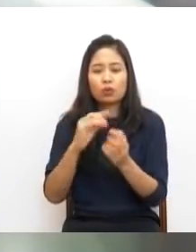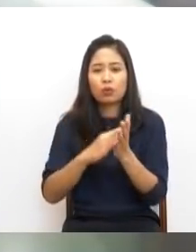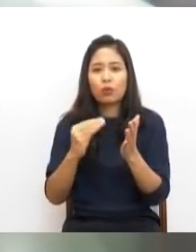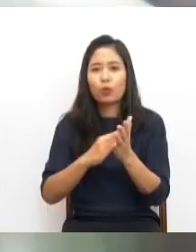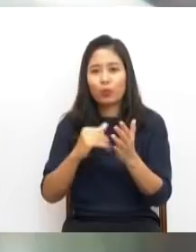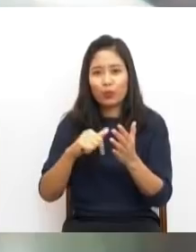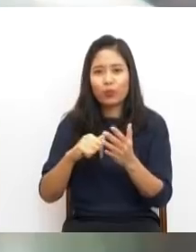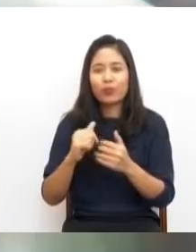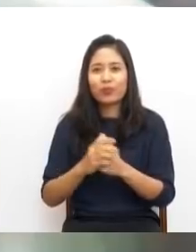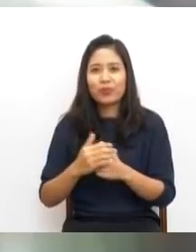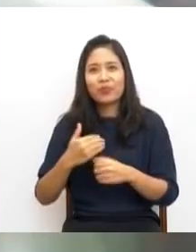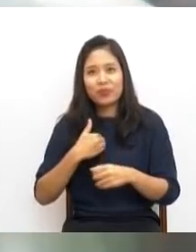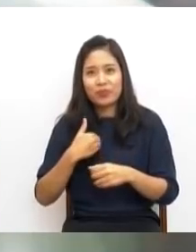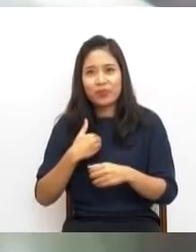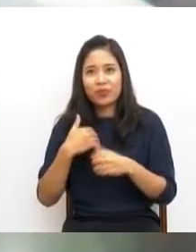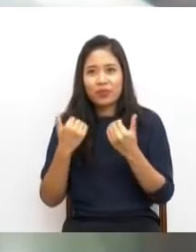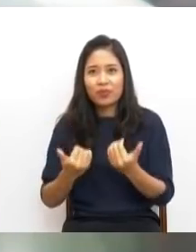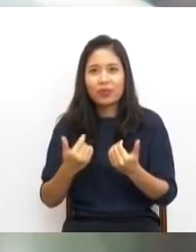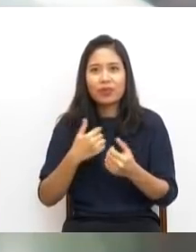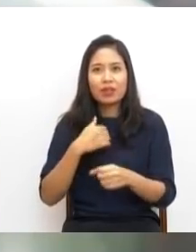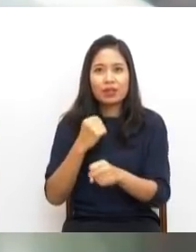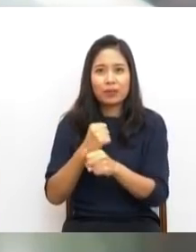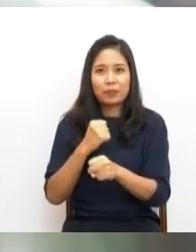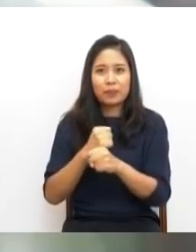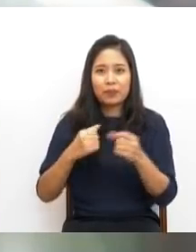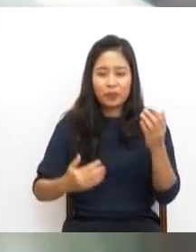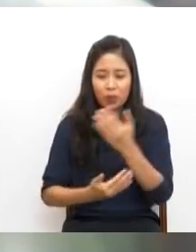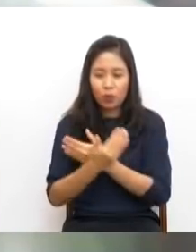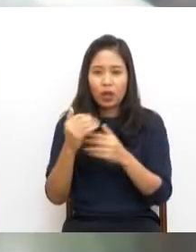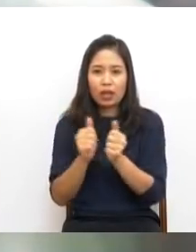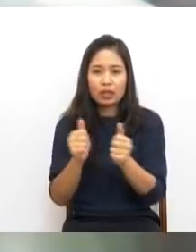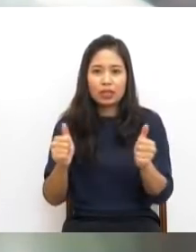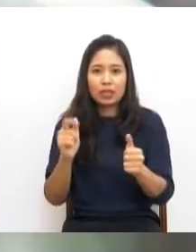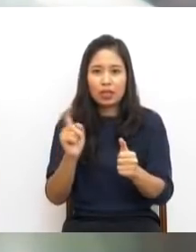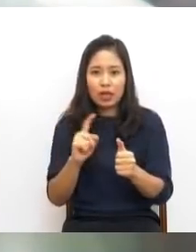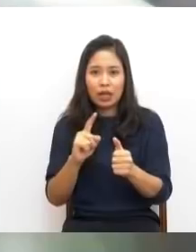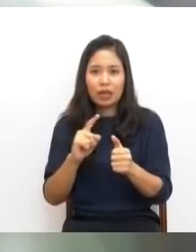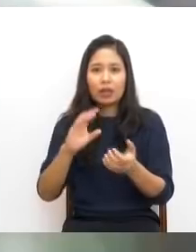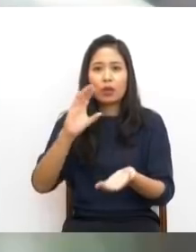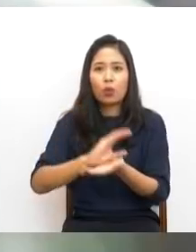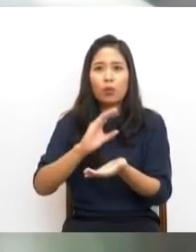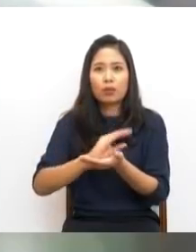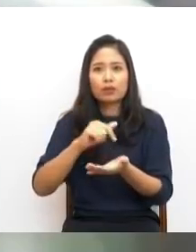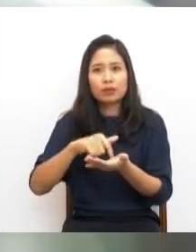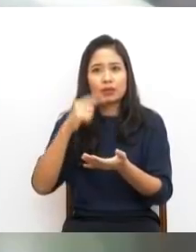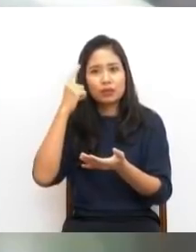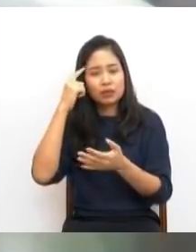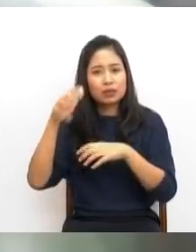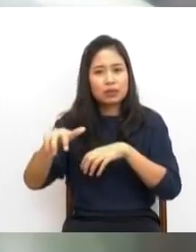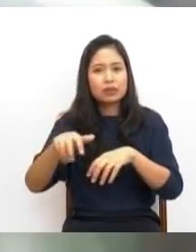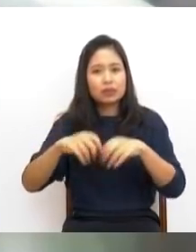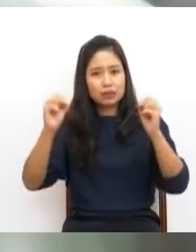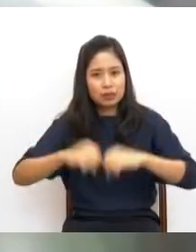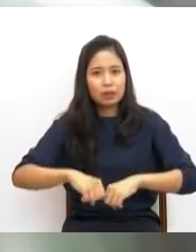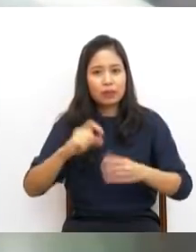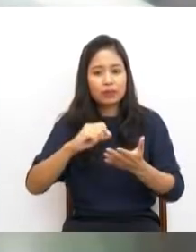ไรอย่างเงี้ยค่ะก็จะเป็นอย่างนั้นคราวนี้เราก็เลยโอเคถือเป็นโอกาสที่ดีเพราะว่าภายใต้งบประมาณที่เราจะสามารถจัดการในเรื่องของการ